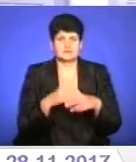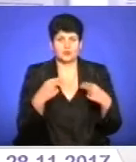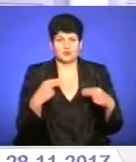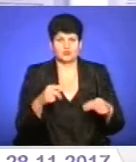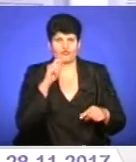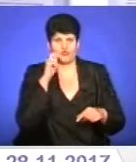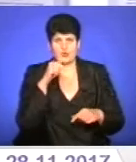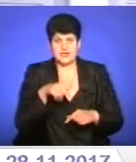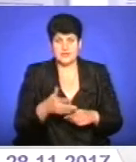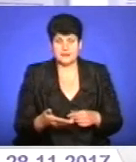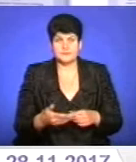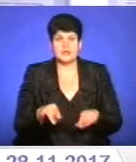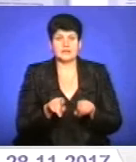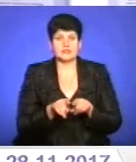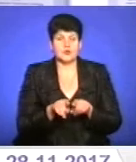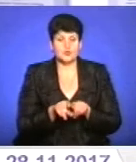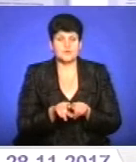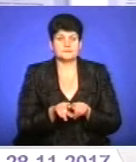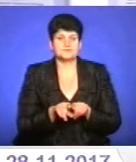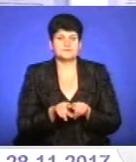України. Також зупинився